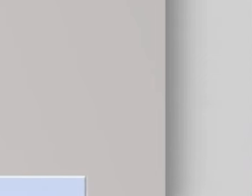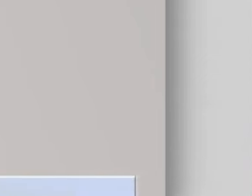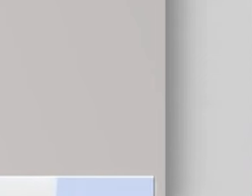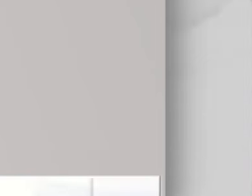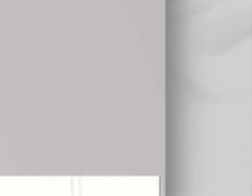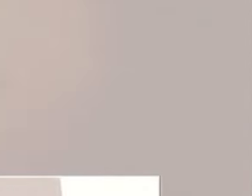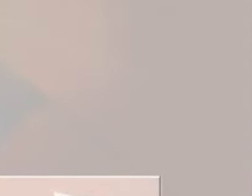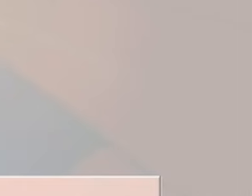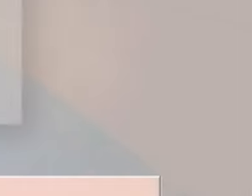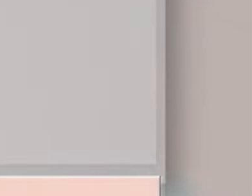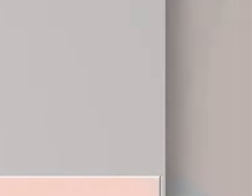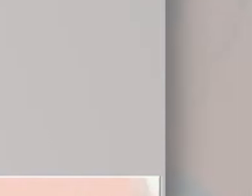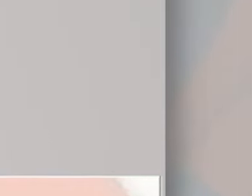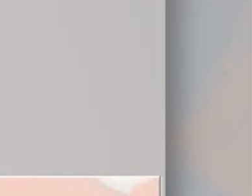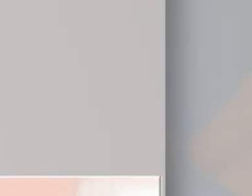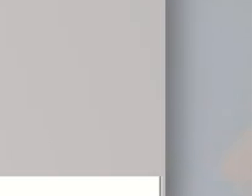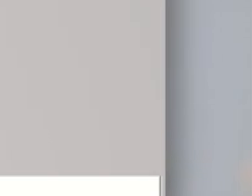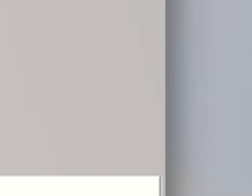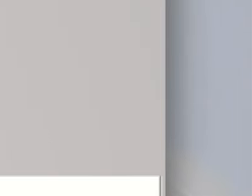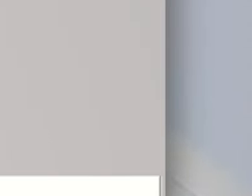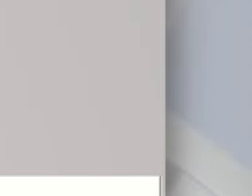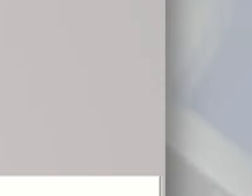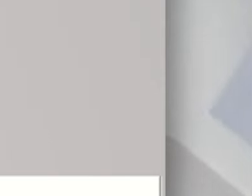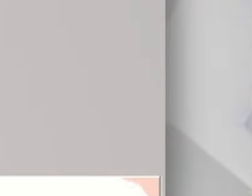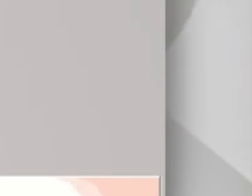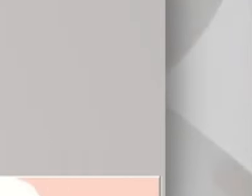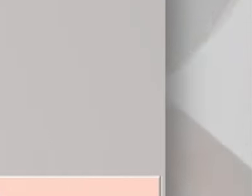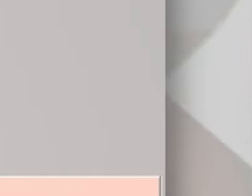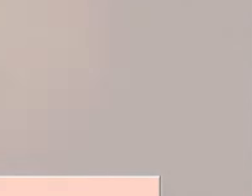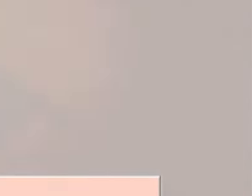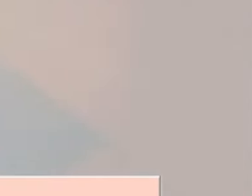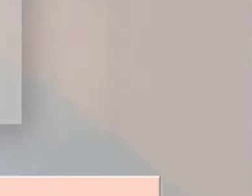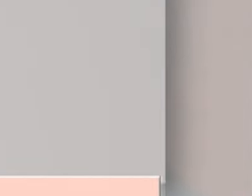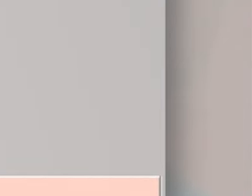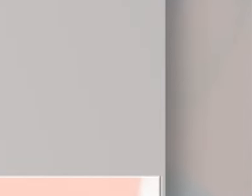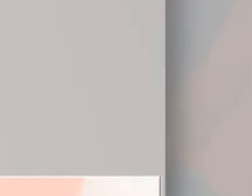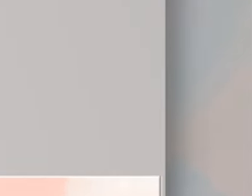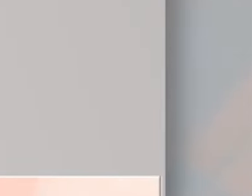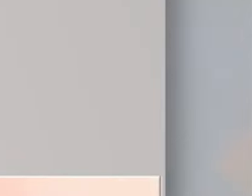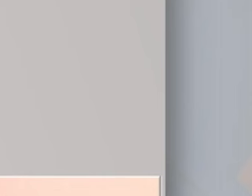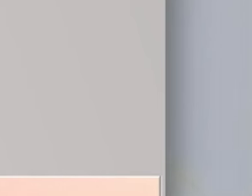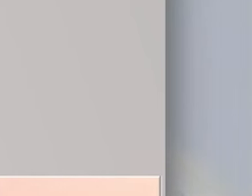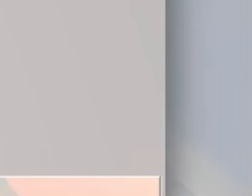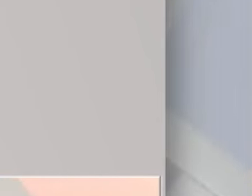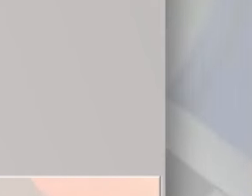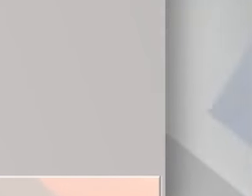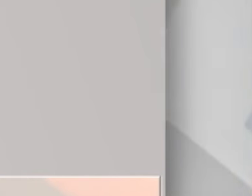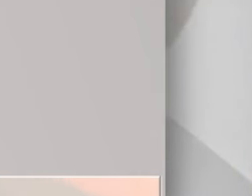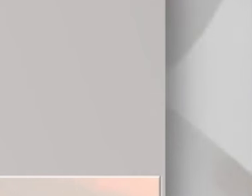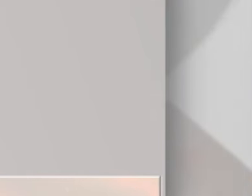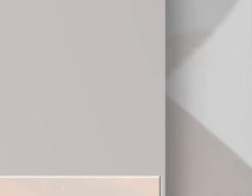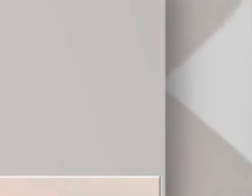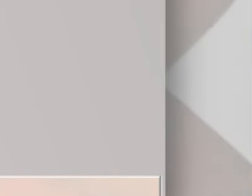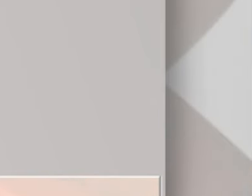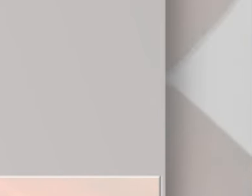2024-2025 kujua walikojificha na kuhakikisha wanawajibika. Baadhi ya matakwa ya vijana hawa ni pamoja